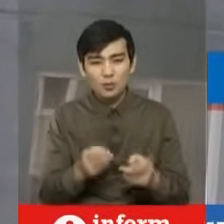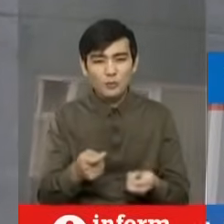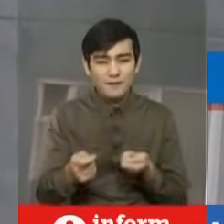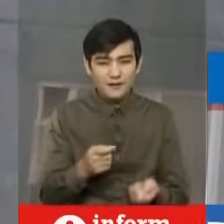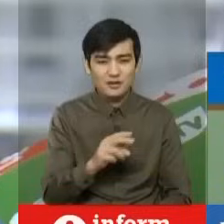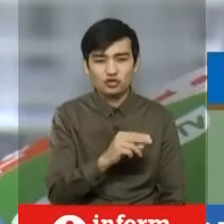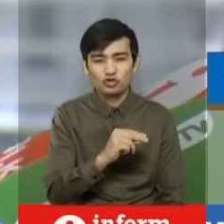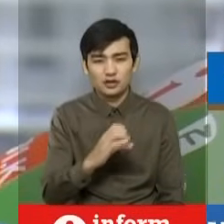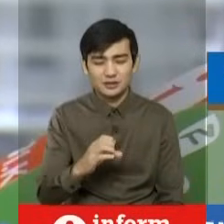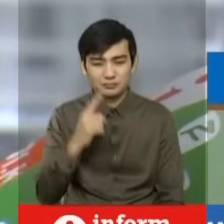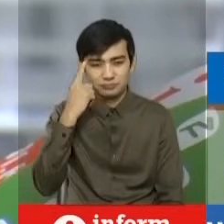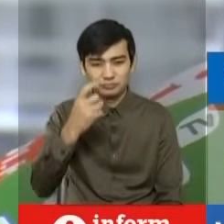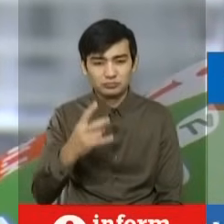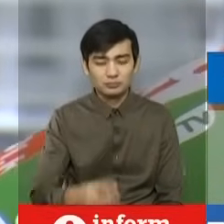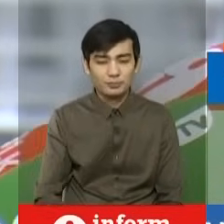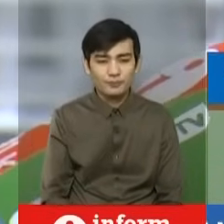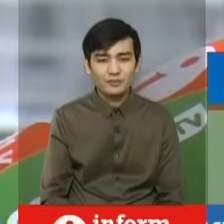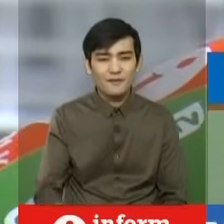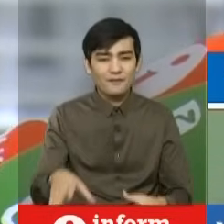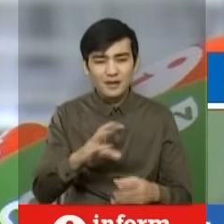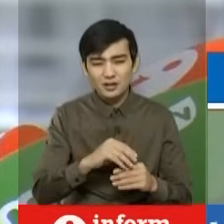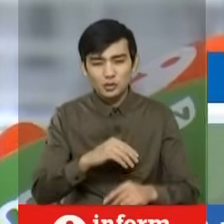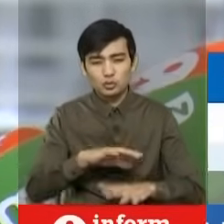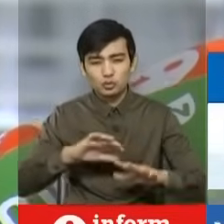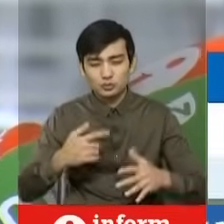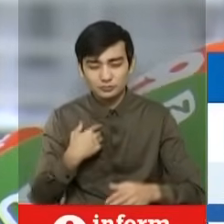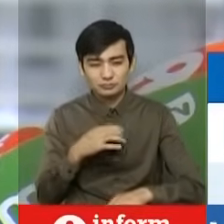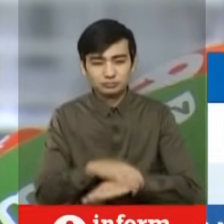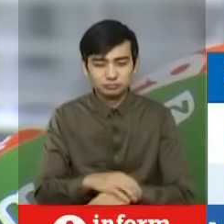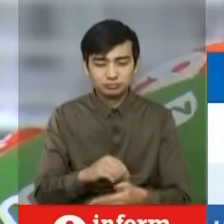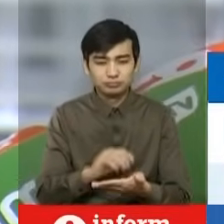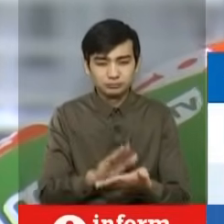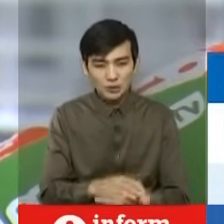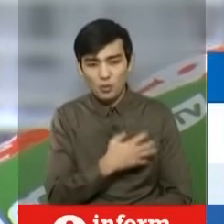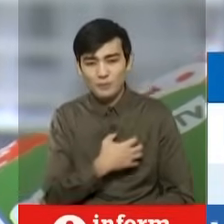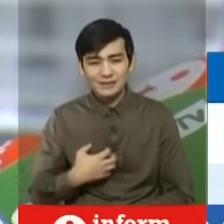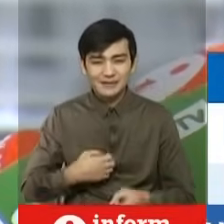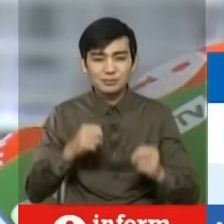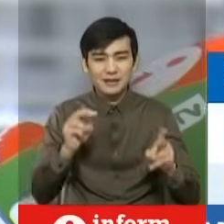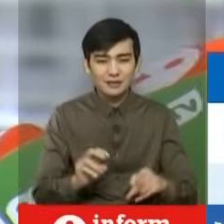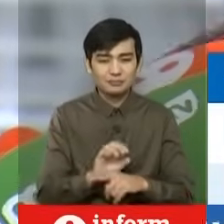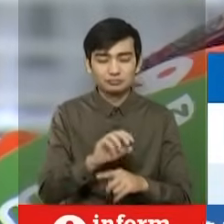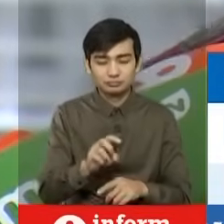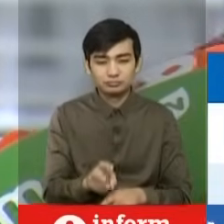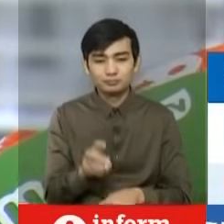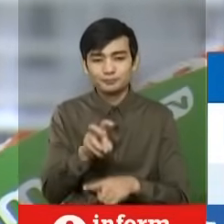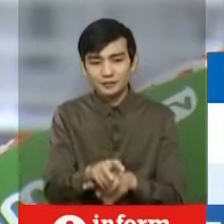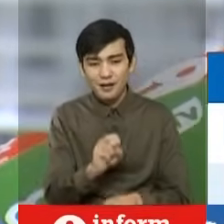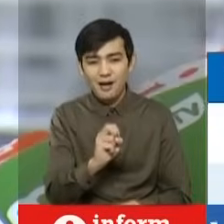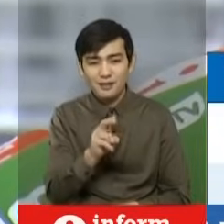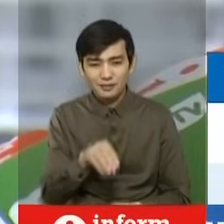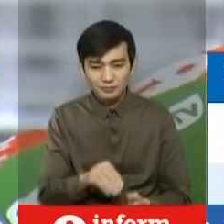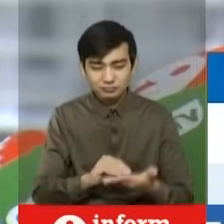ЧС все случаи зафиксируем соответст комиссия выезжает составляет акт